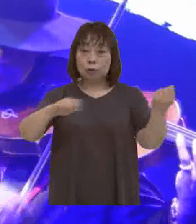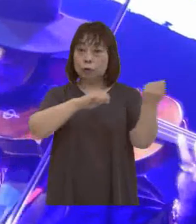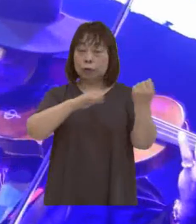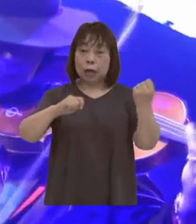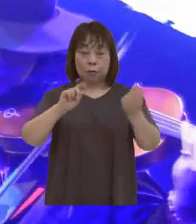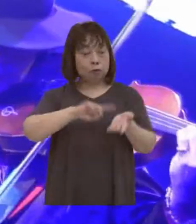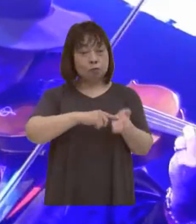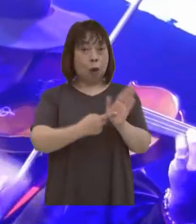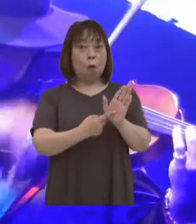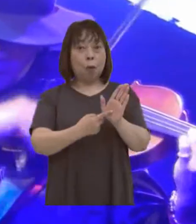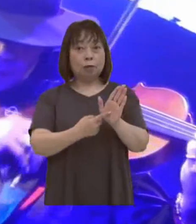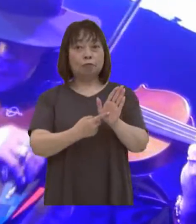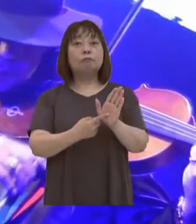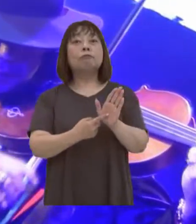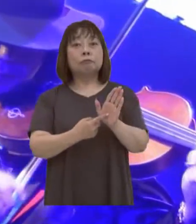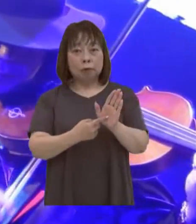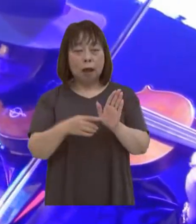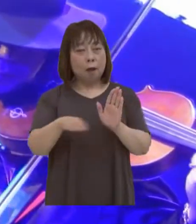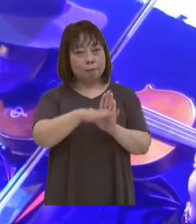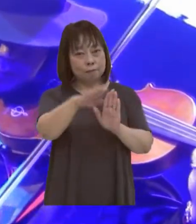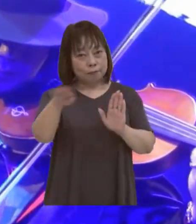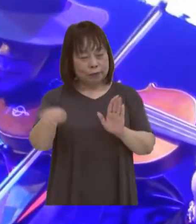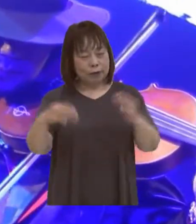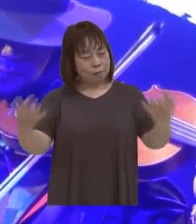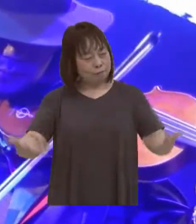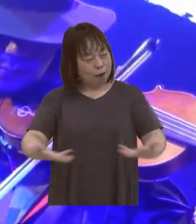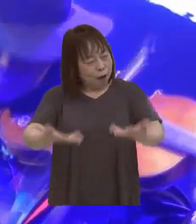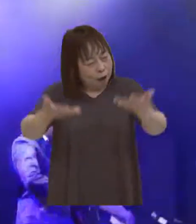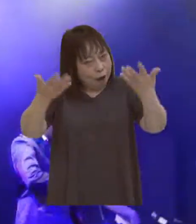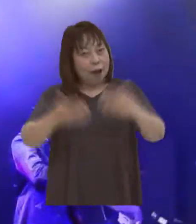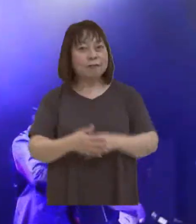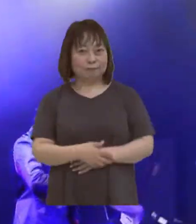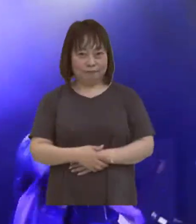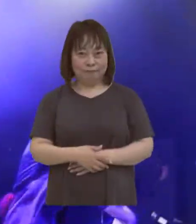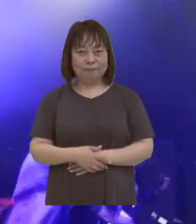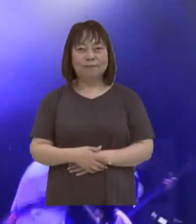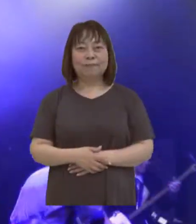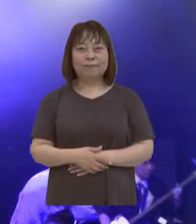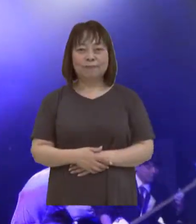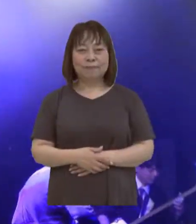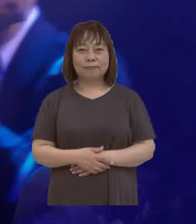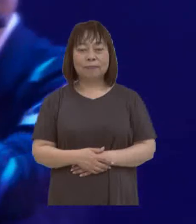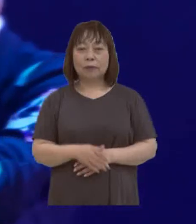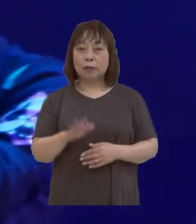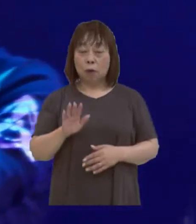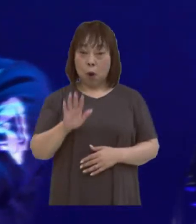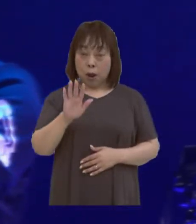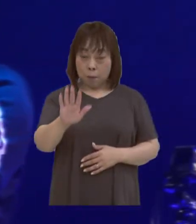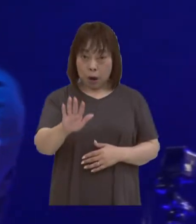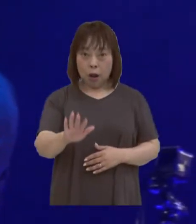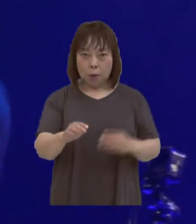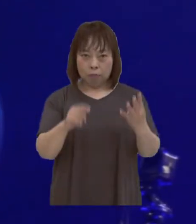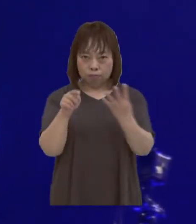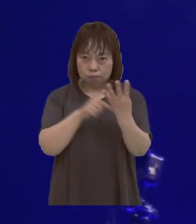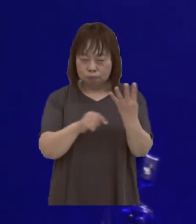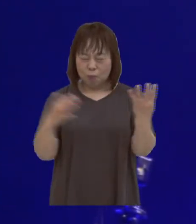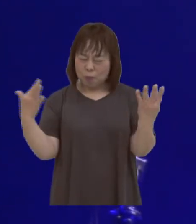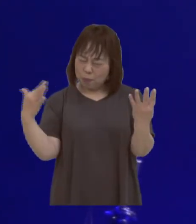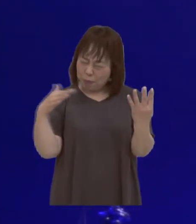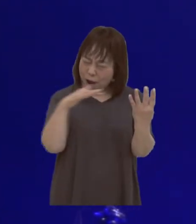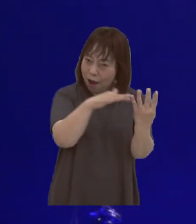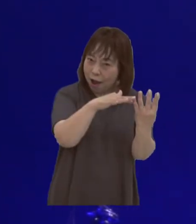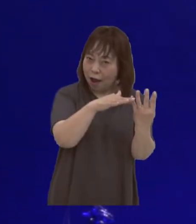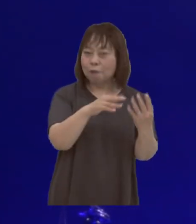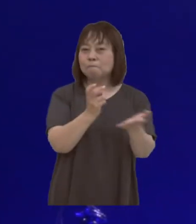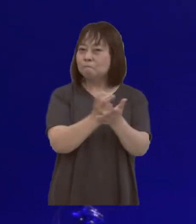スが毎回客席に熱狂を巻き起こしています。これからますます人気が上昇すること